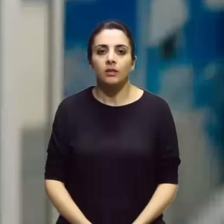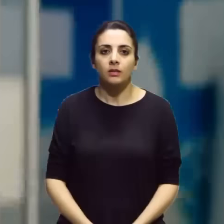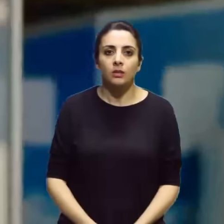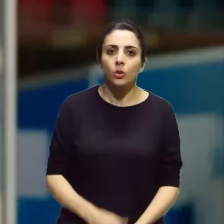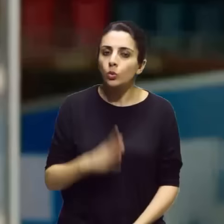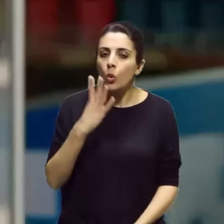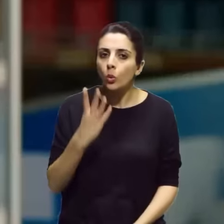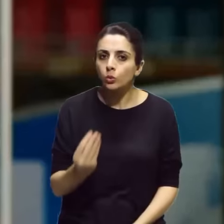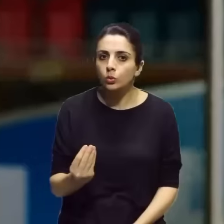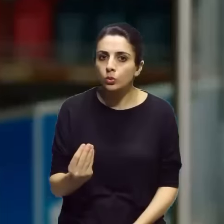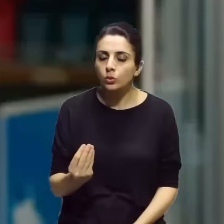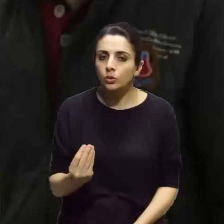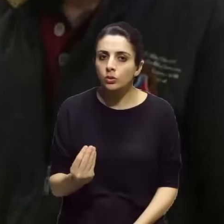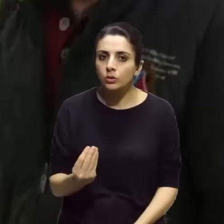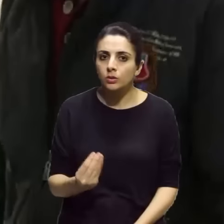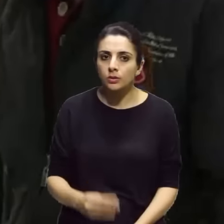Ne oldu?